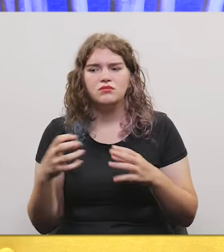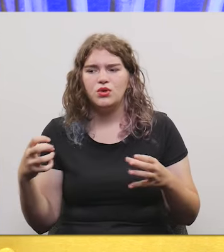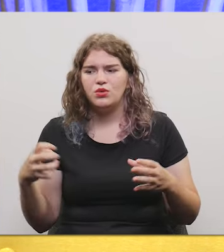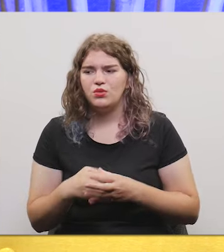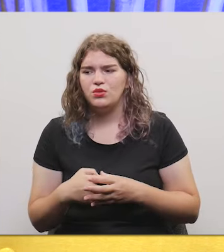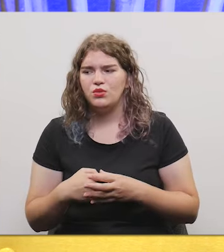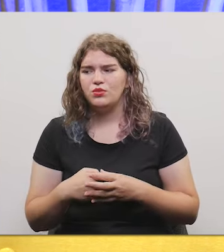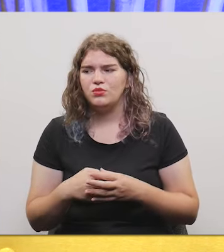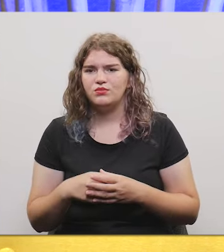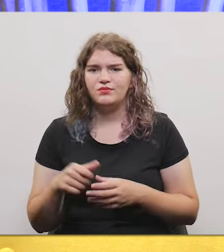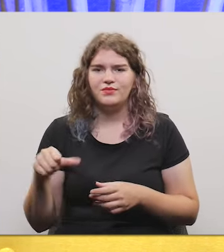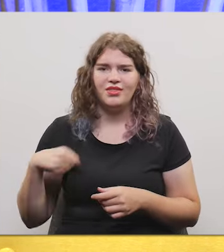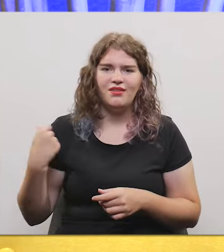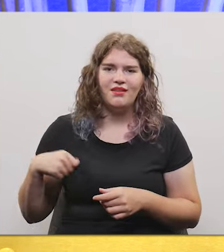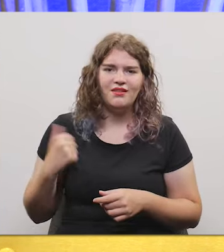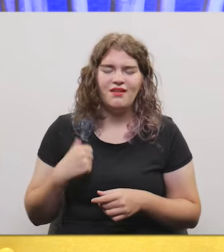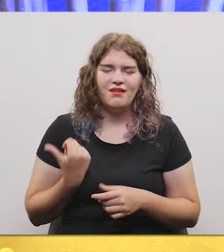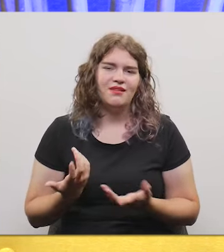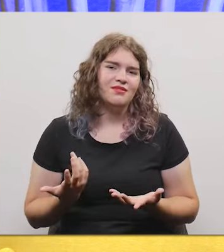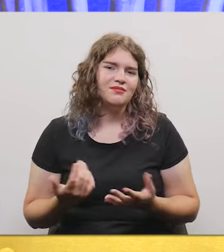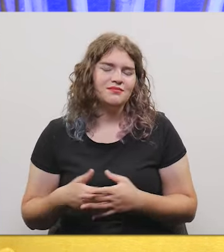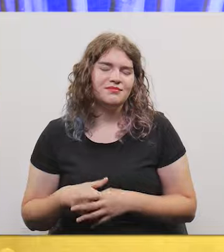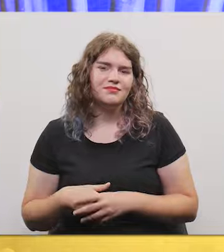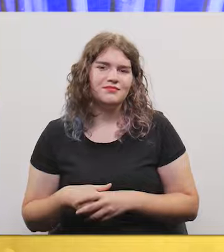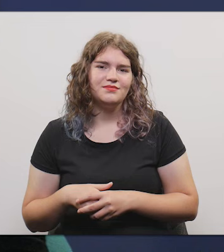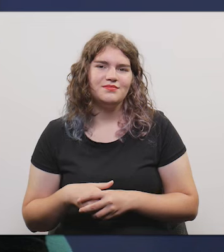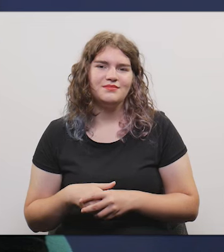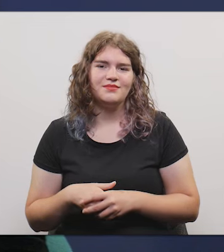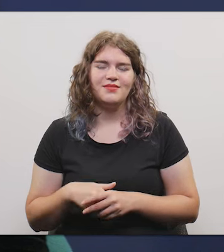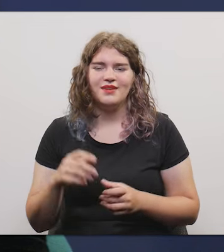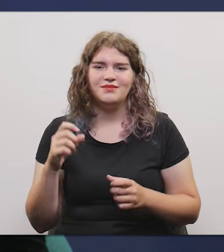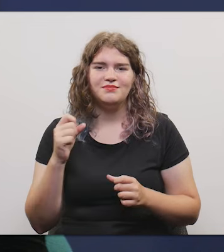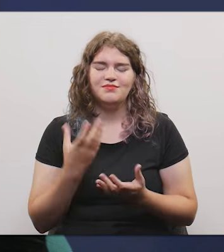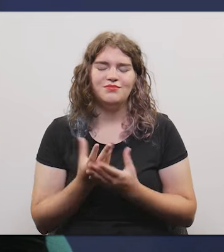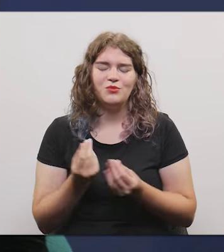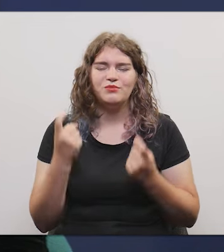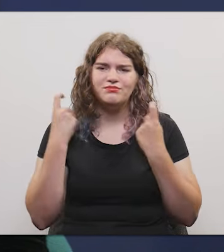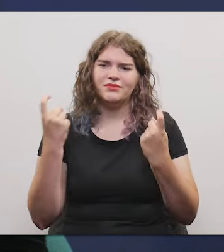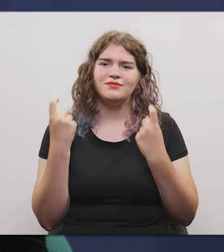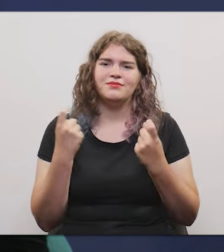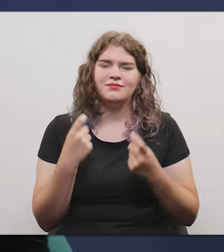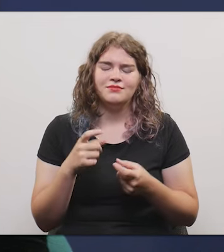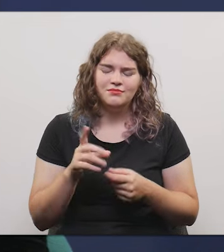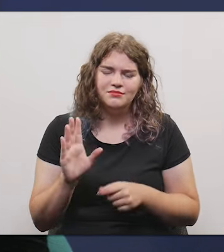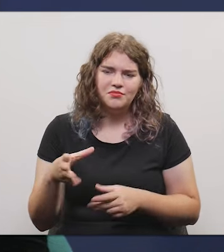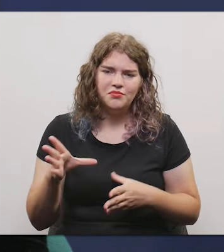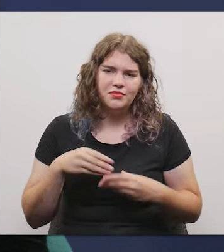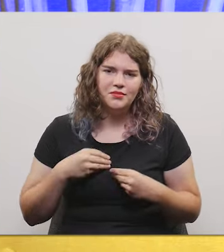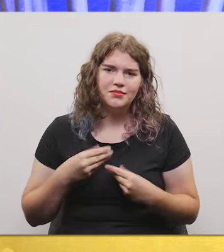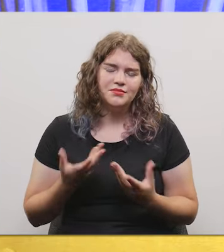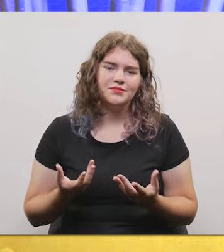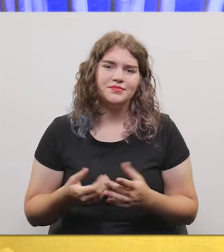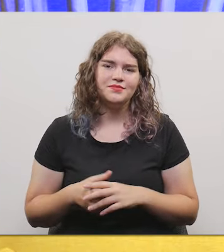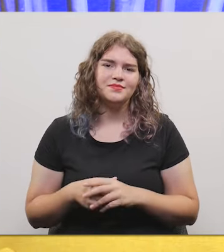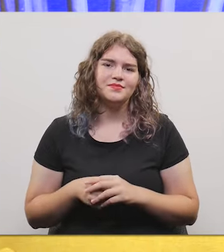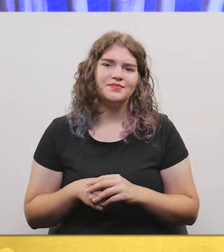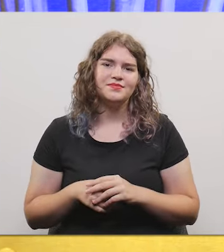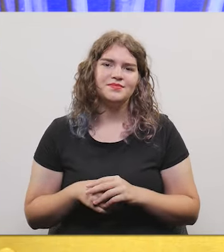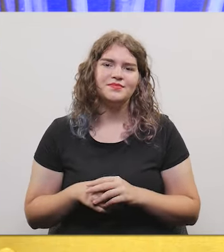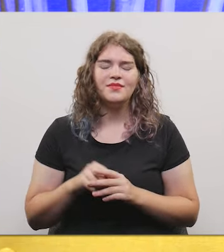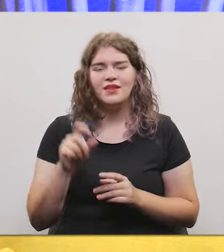ei, o trupă de adolescenți zglobiți și gălăgioși. Exact.